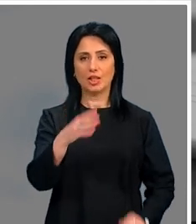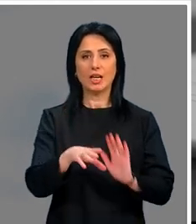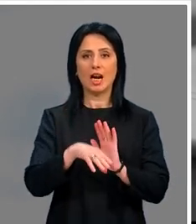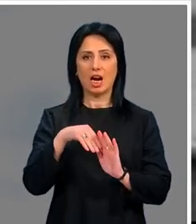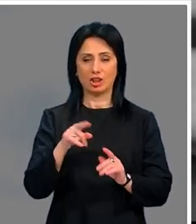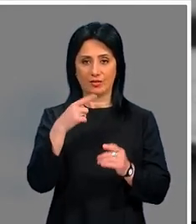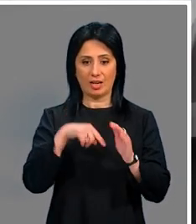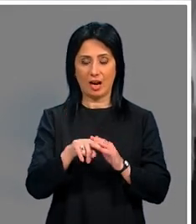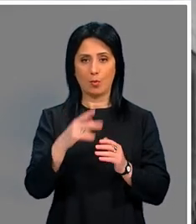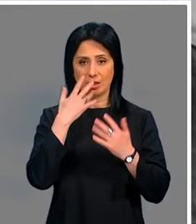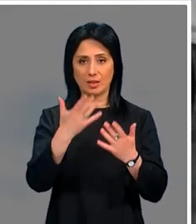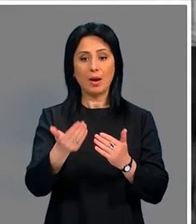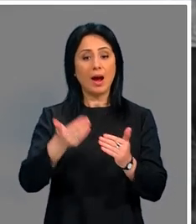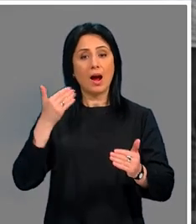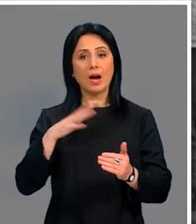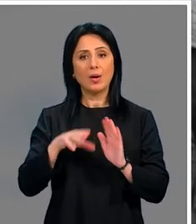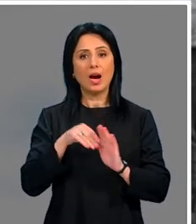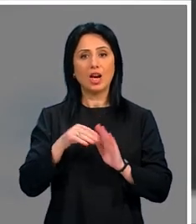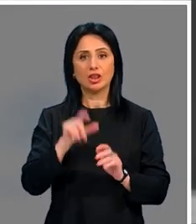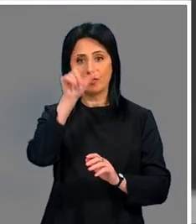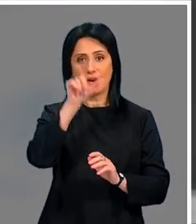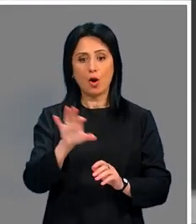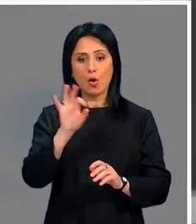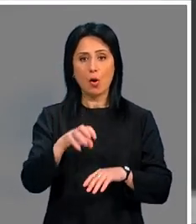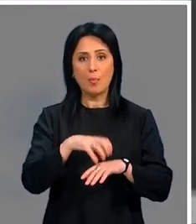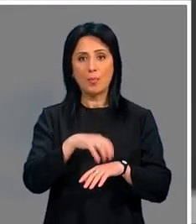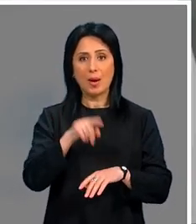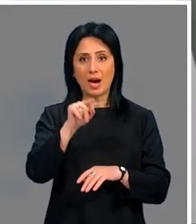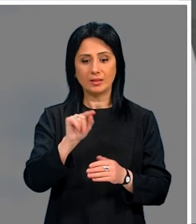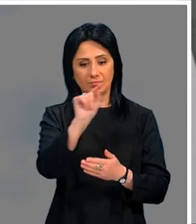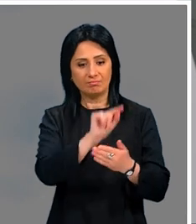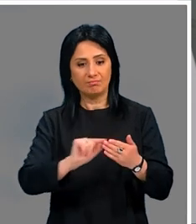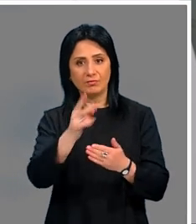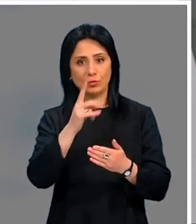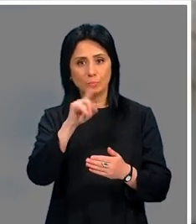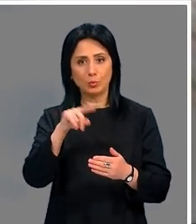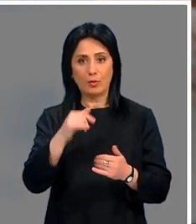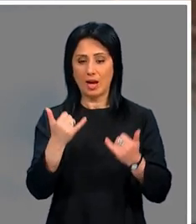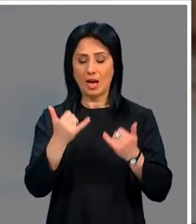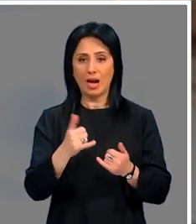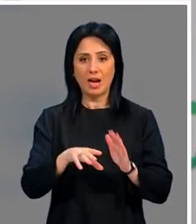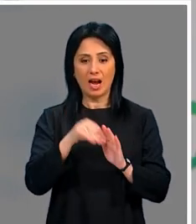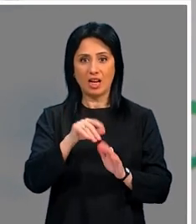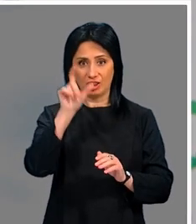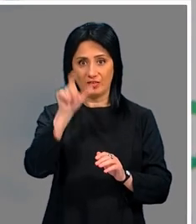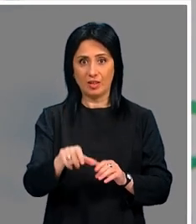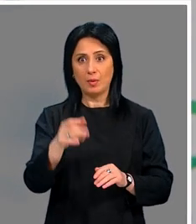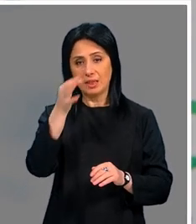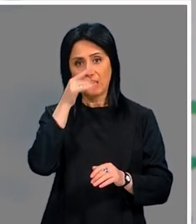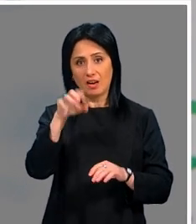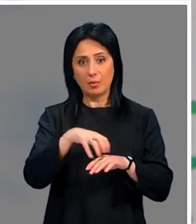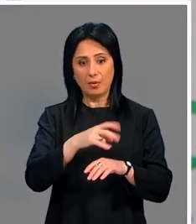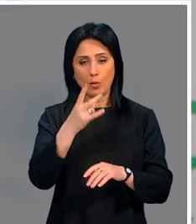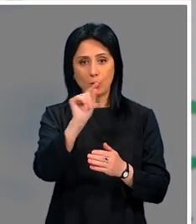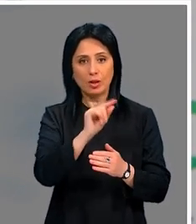Sənin seçimini ifadə etmək üçün indiyə qədər seçki subyektinin qarşısındakı dairəni dairəyə almaq lazım idi. İndi seçki